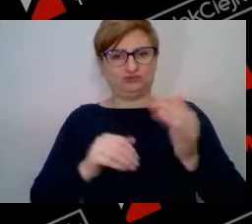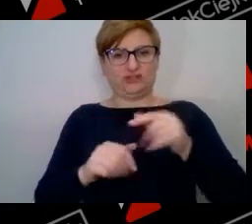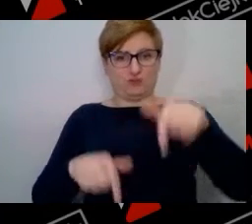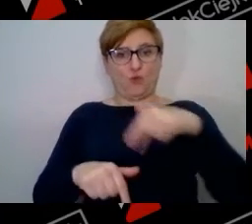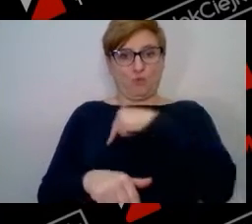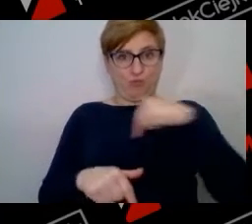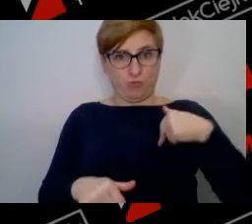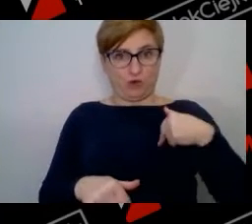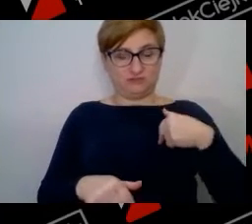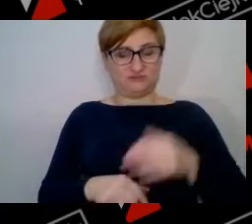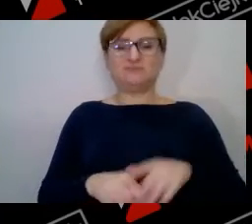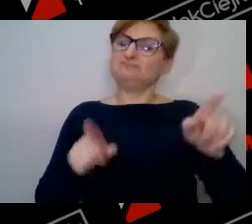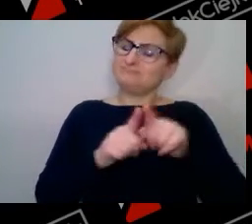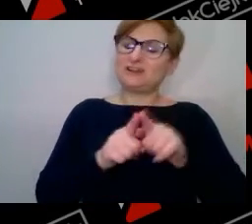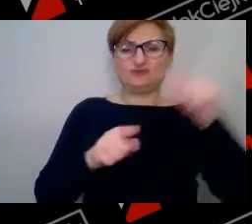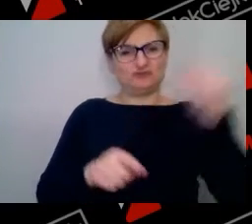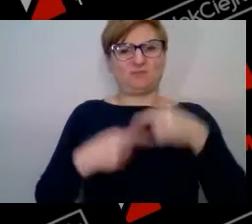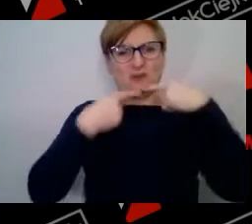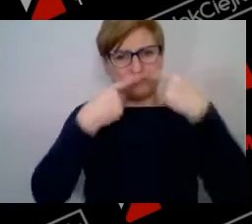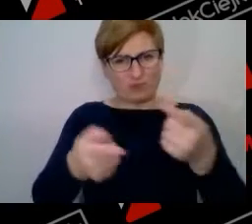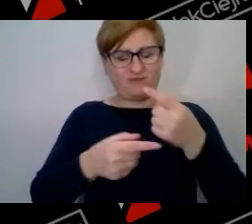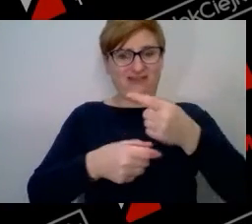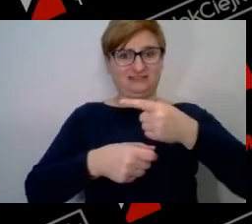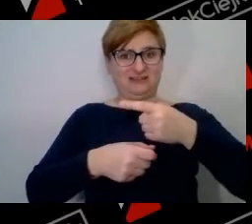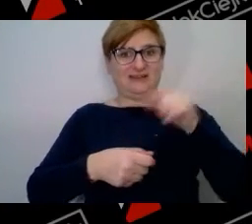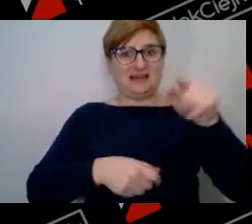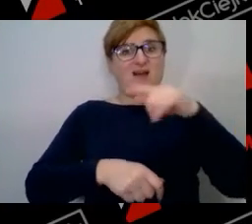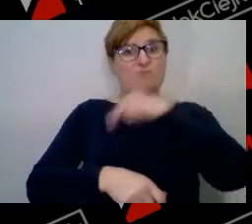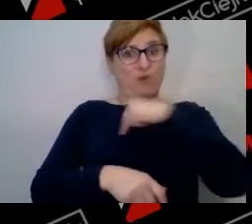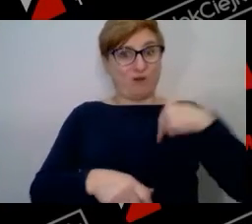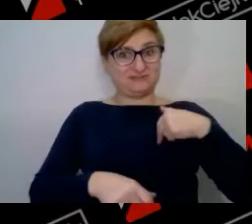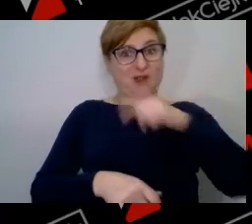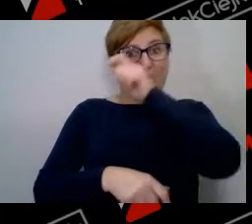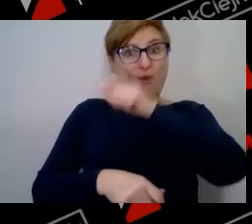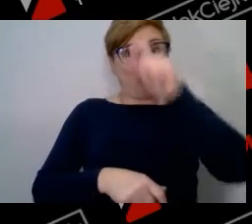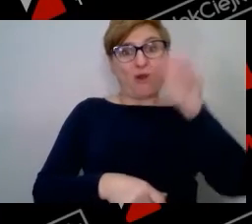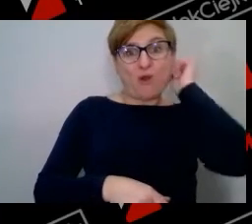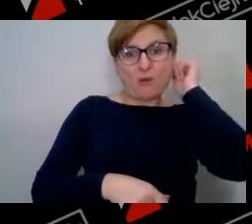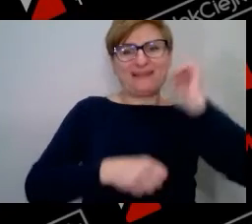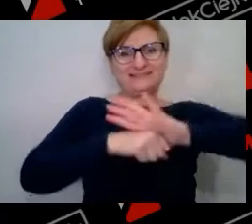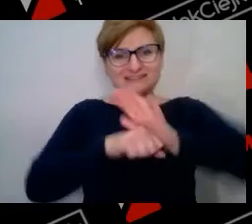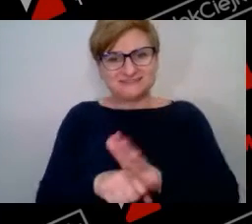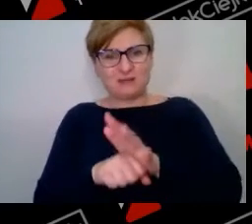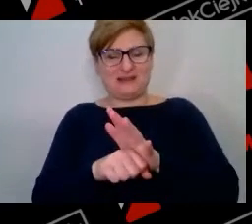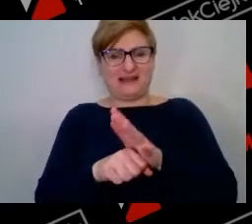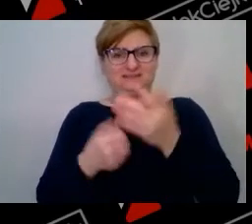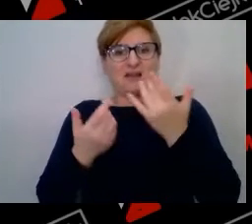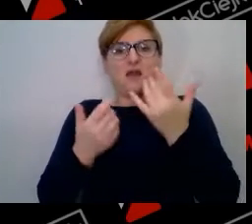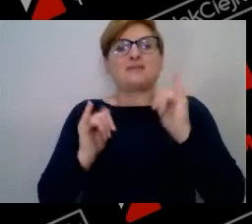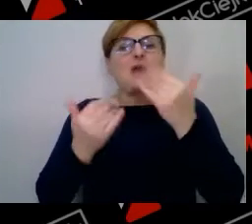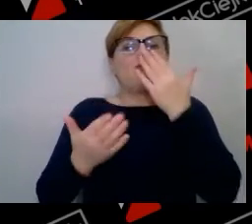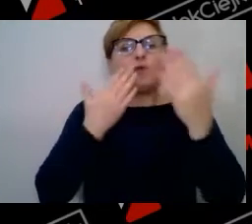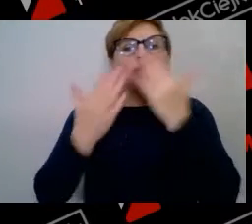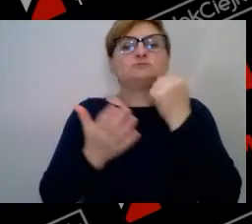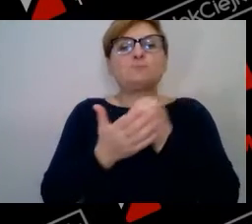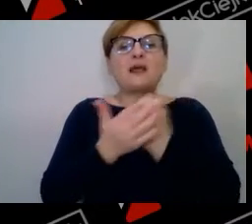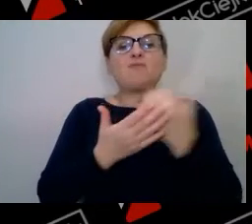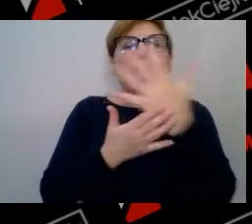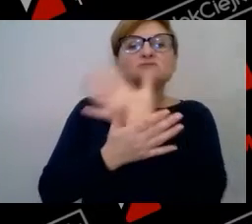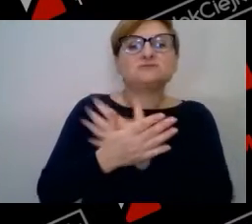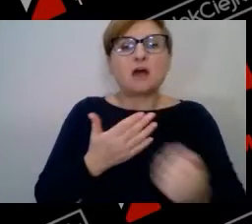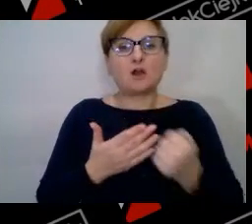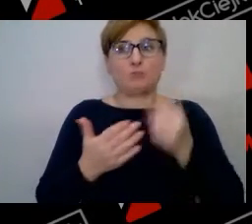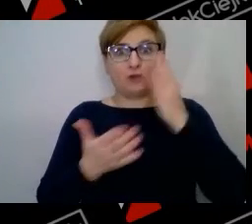że Polki są dyskryminowane na rynku pracy także płacowo. Nierówność zarobków na tym samym stanowisku utrzymuje się na podobnym poziomie od ostatnich 20